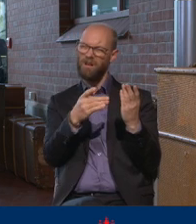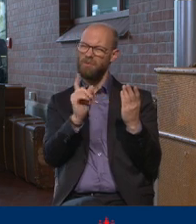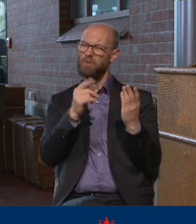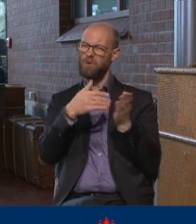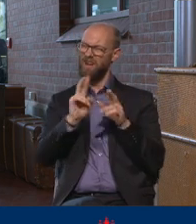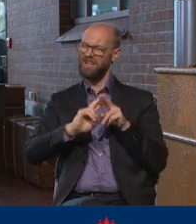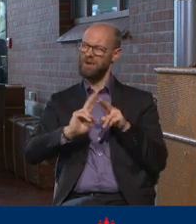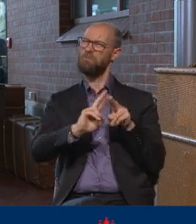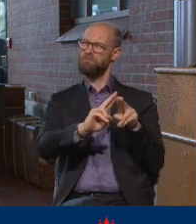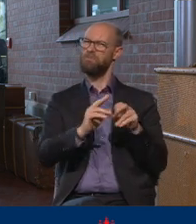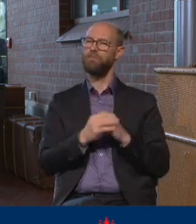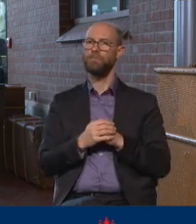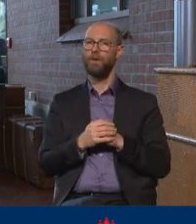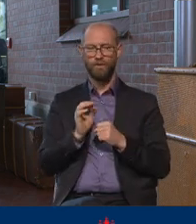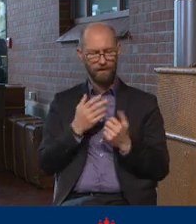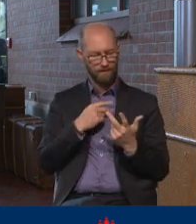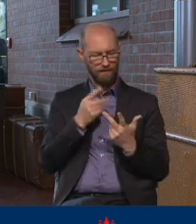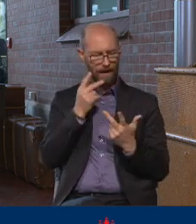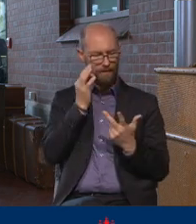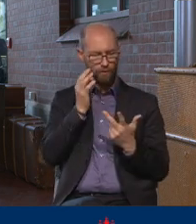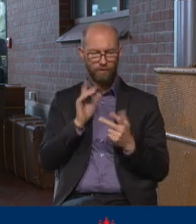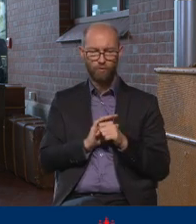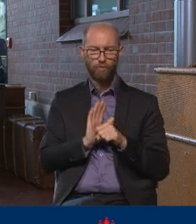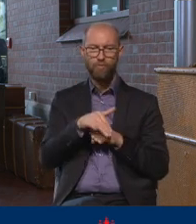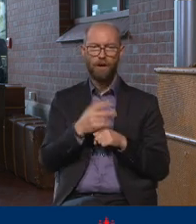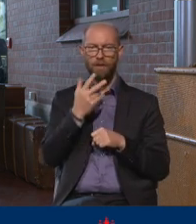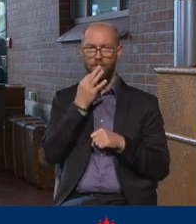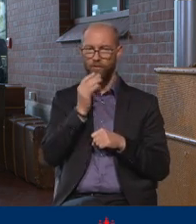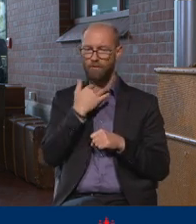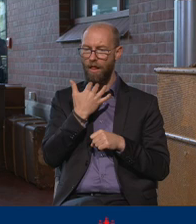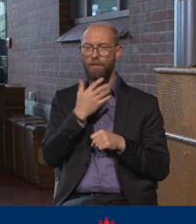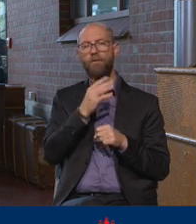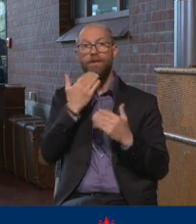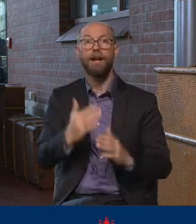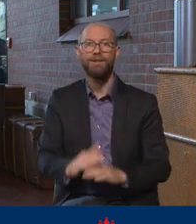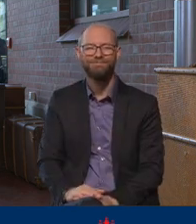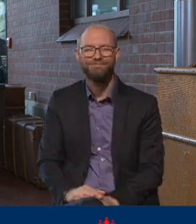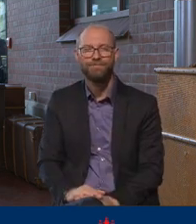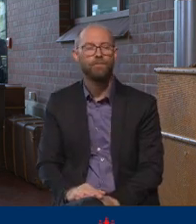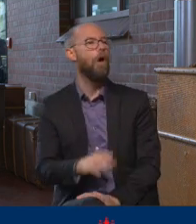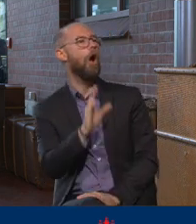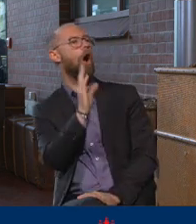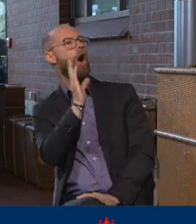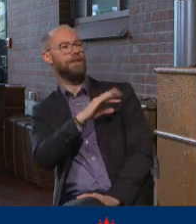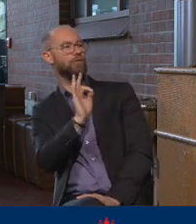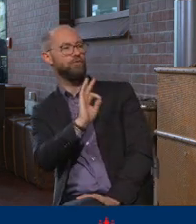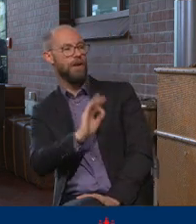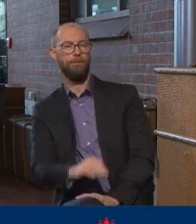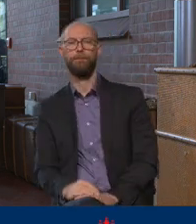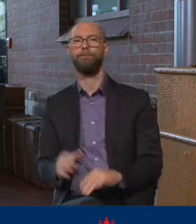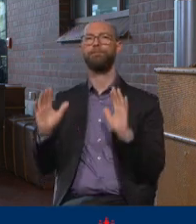jetzt habe ich meine drei minuten wahrscheinlich auch überzogen und vielen dank das ist nicht so schlimm vielen